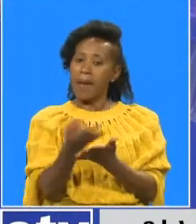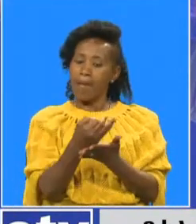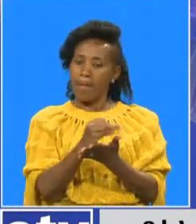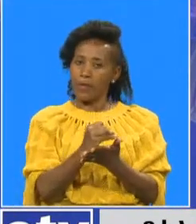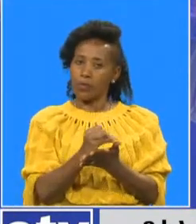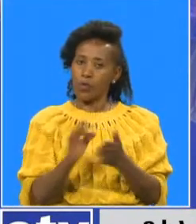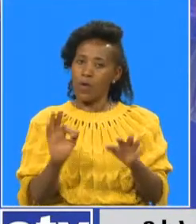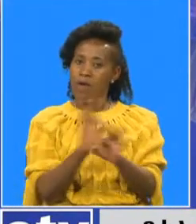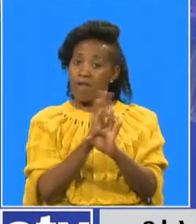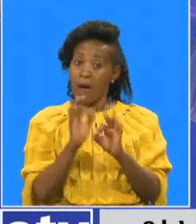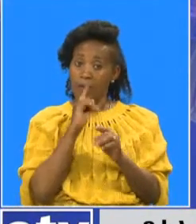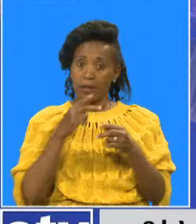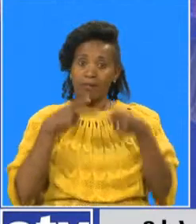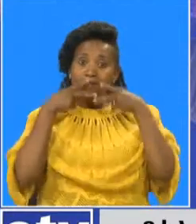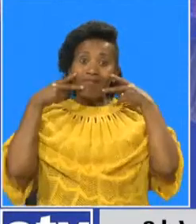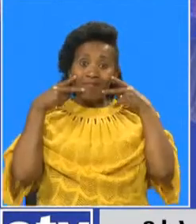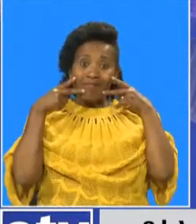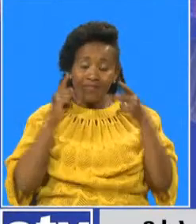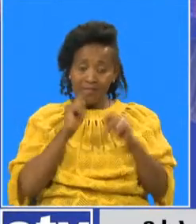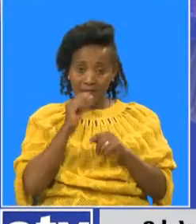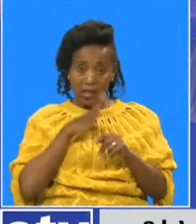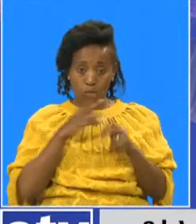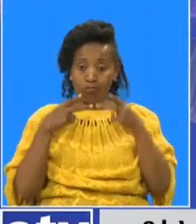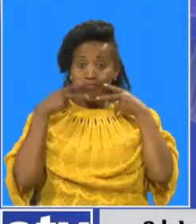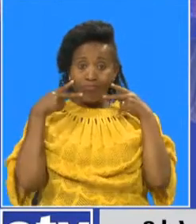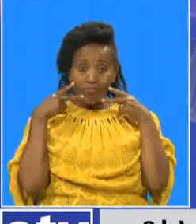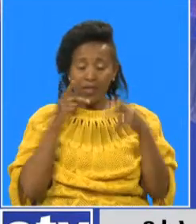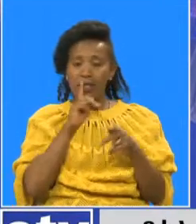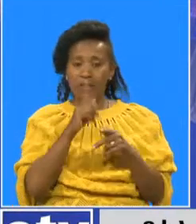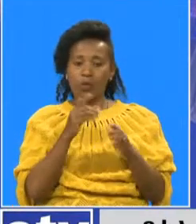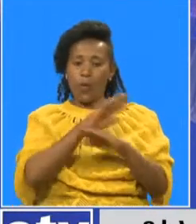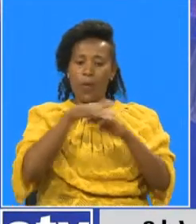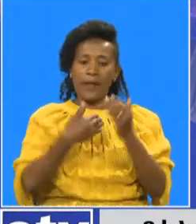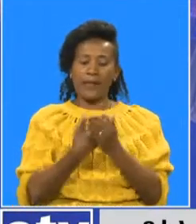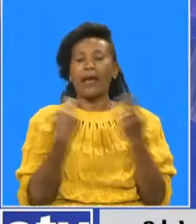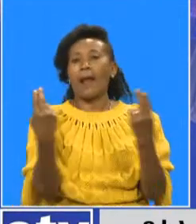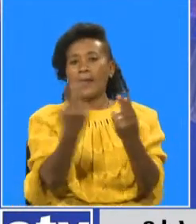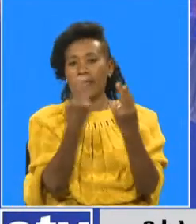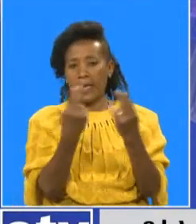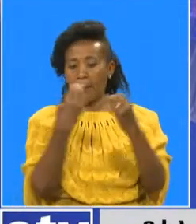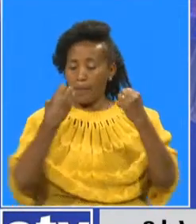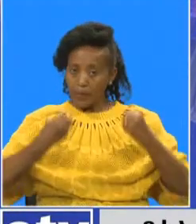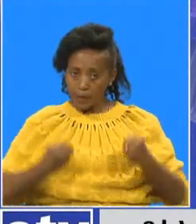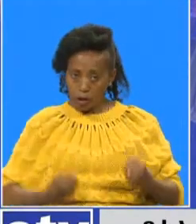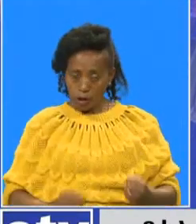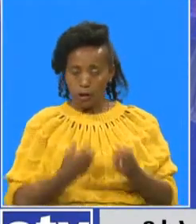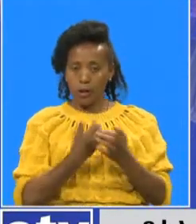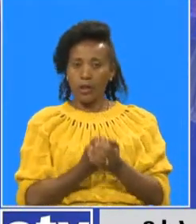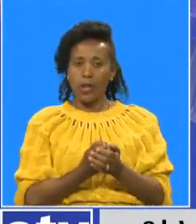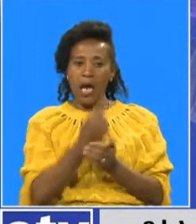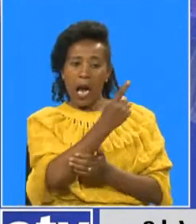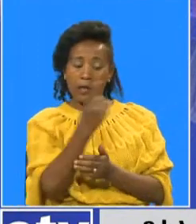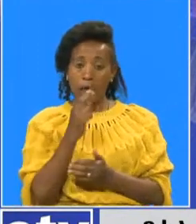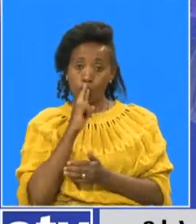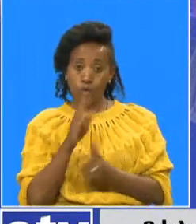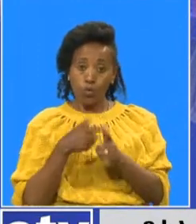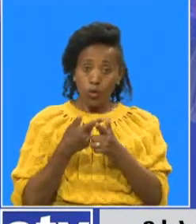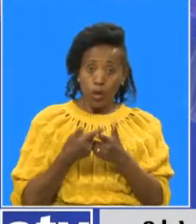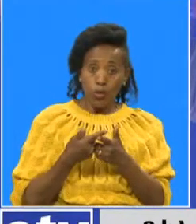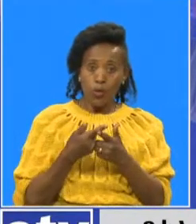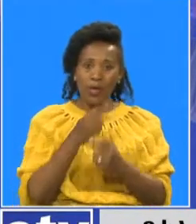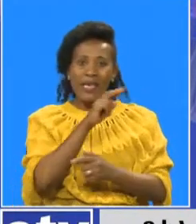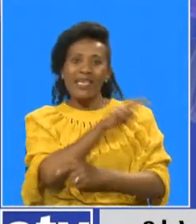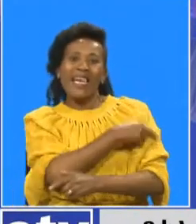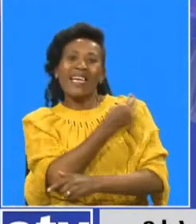የሚያመርትበት ይሄ ፓብሊክ ማስክ የምንለው ማለት ነው፣ ህብረተሰቡ በአጠቃላይ ሊጠቀምበት የሚችል። አንዳንዶቹ ደግሞ